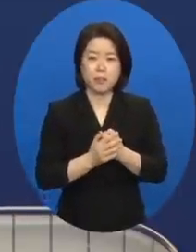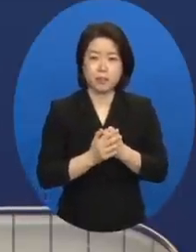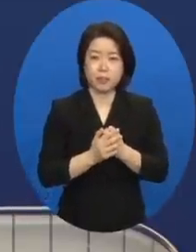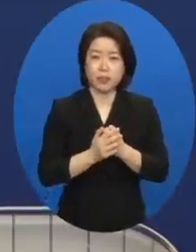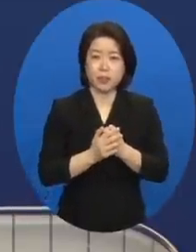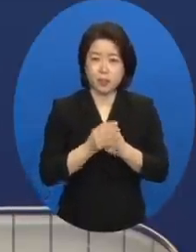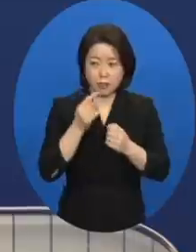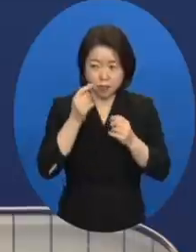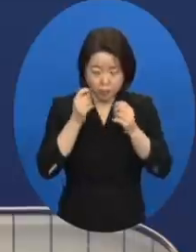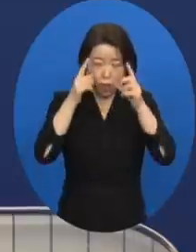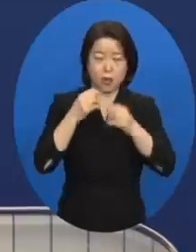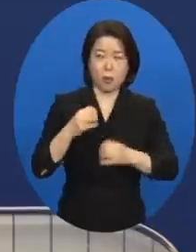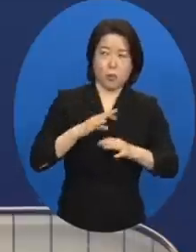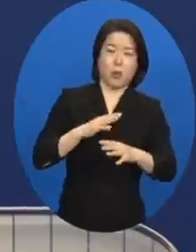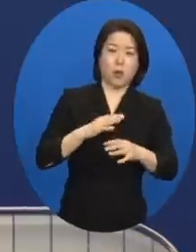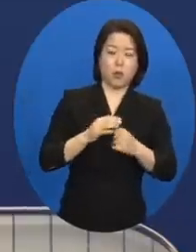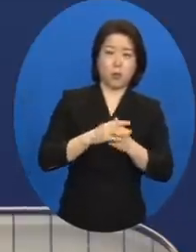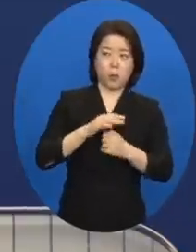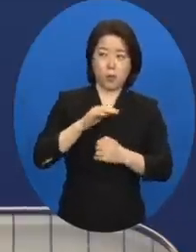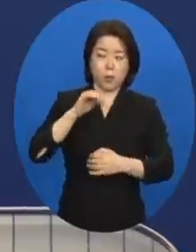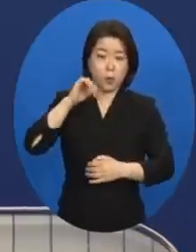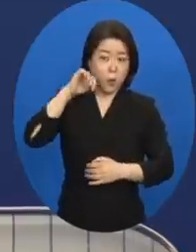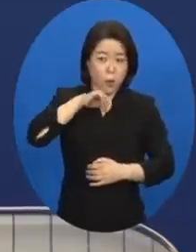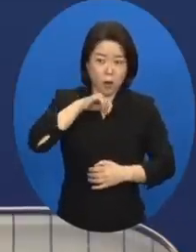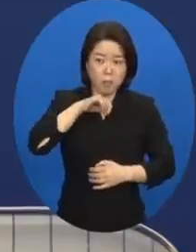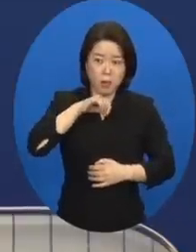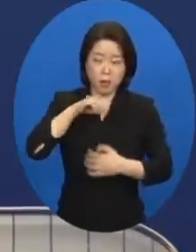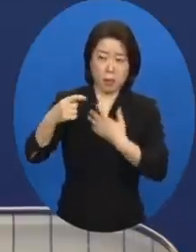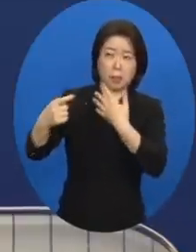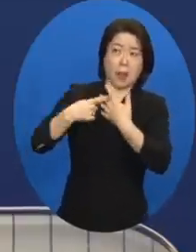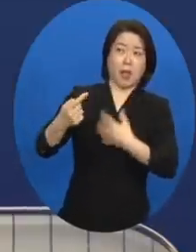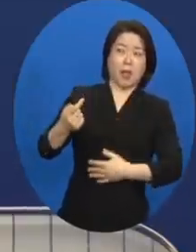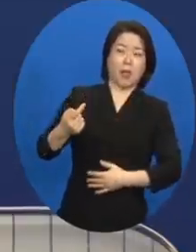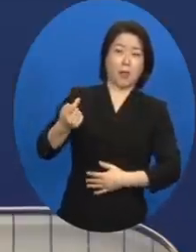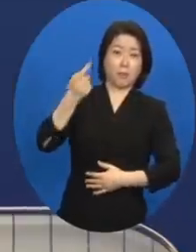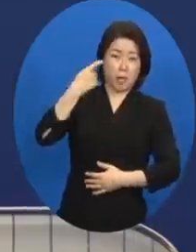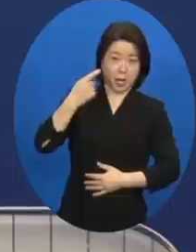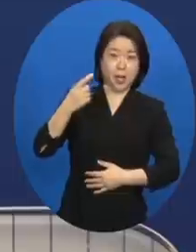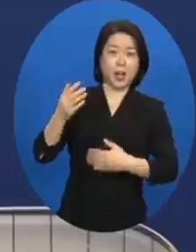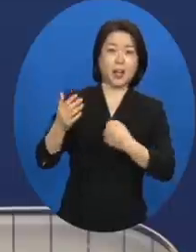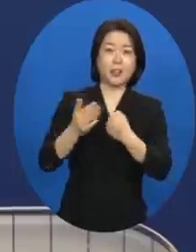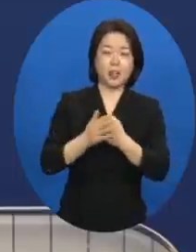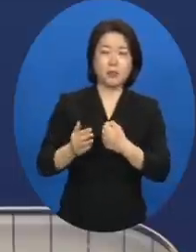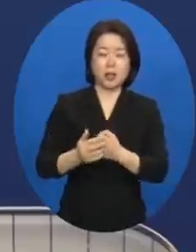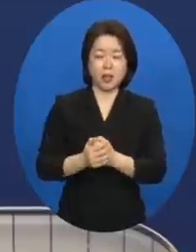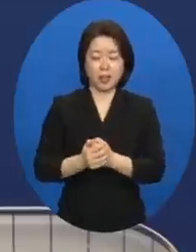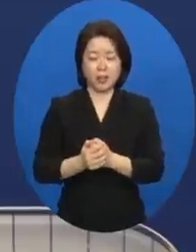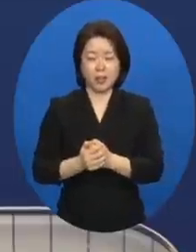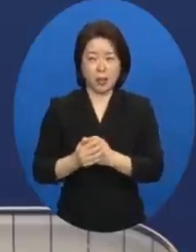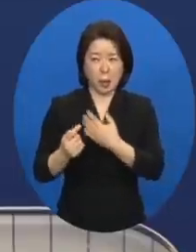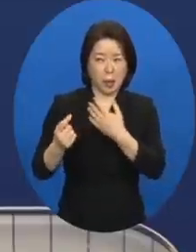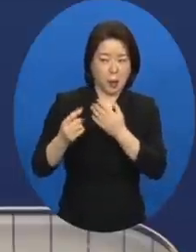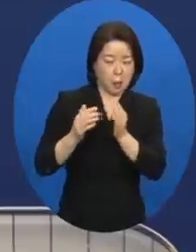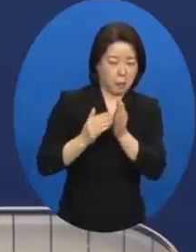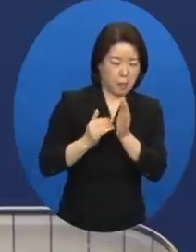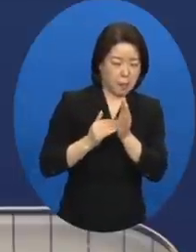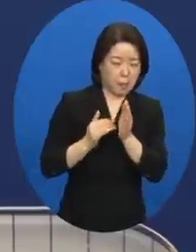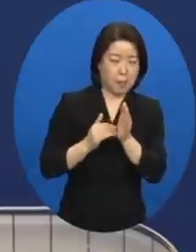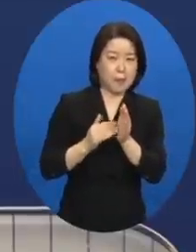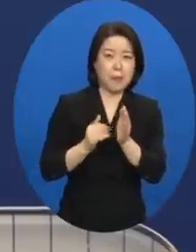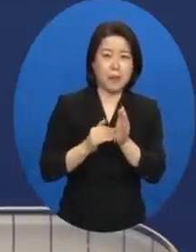일어나서 놀래갖고 닦으면 걸리니까 안 걸리려고